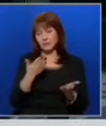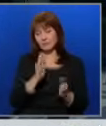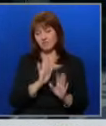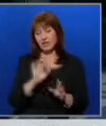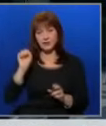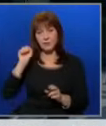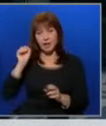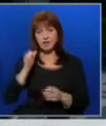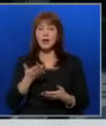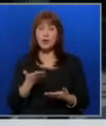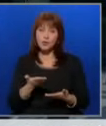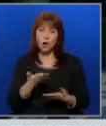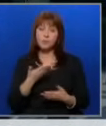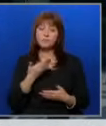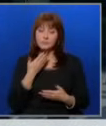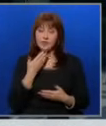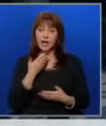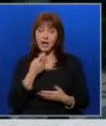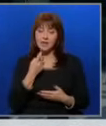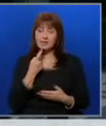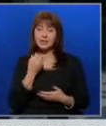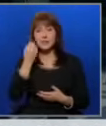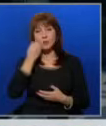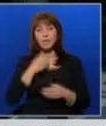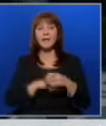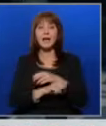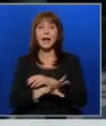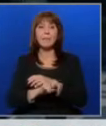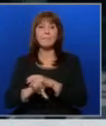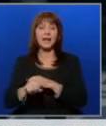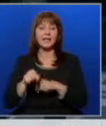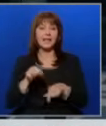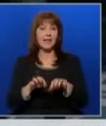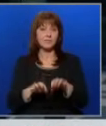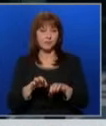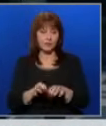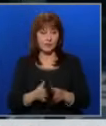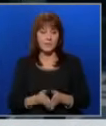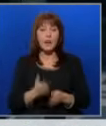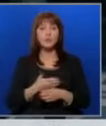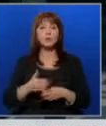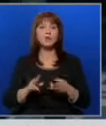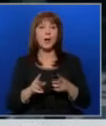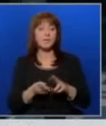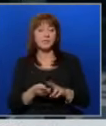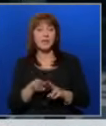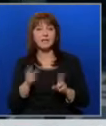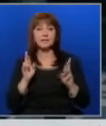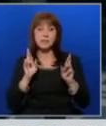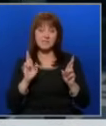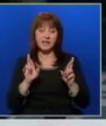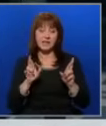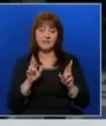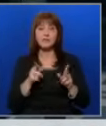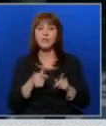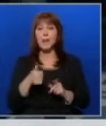добрата кампания на ДПС на тези избори. А от ПП, ДБ заявиха, че се надяват ДПС,